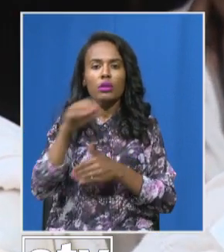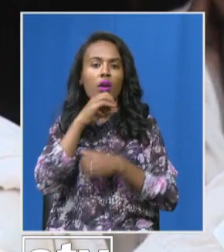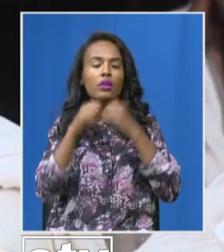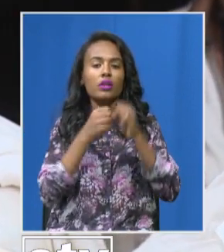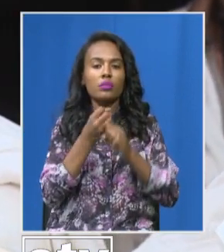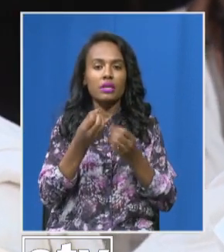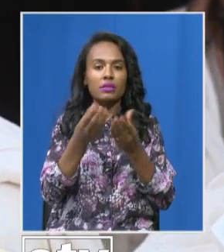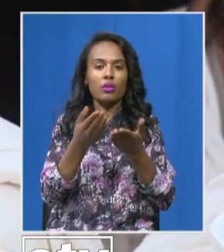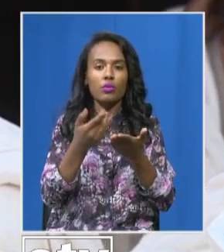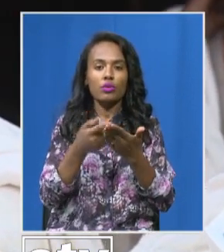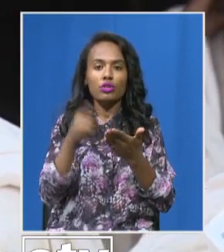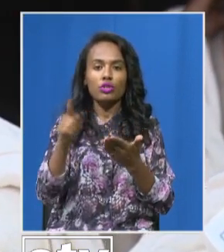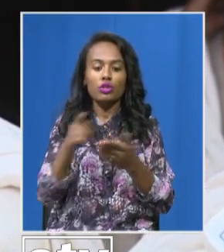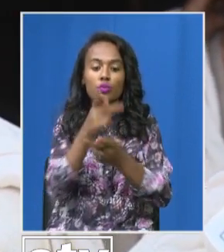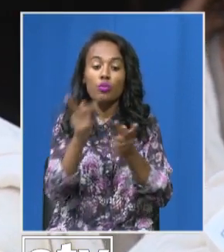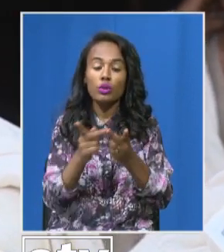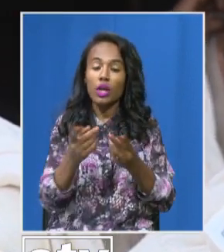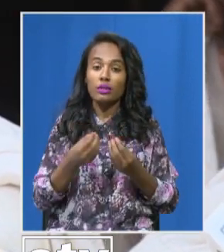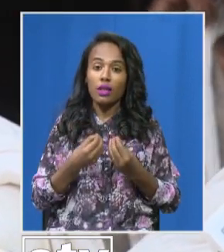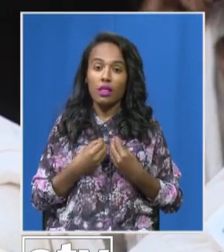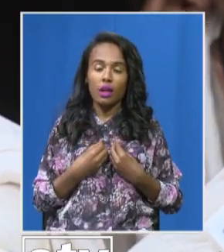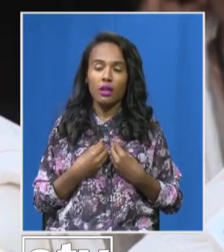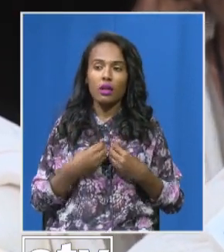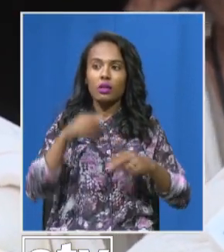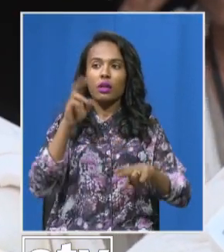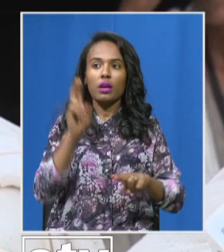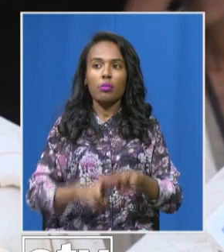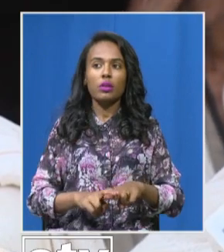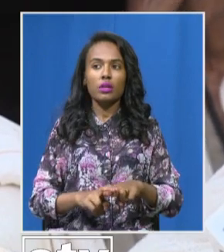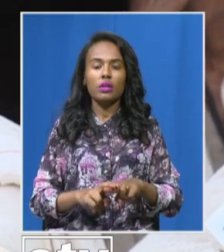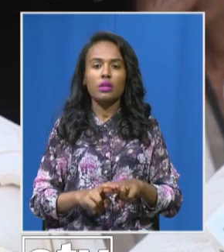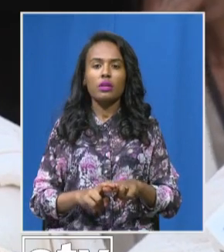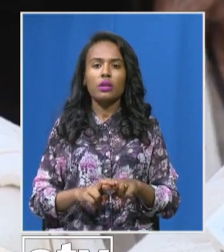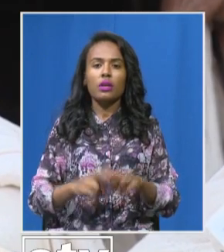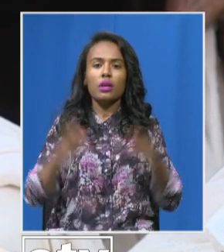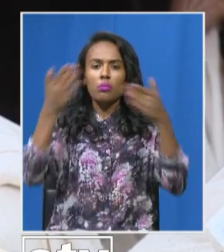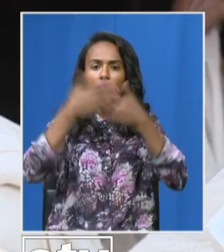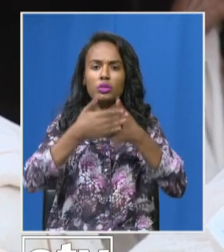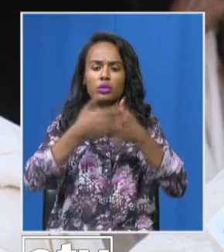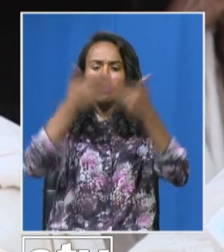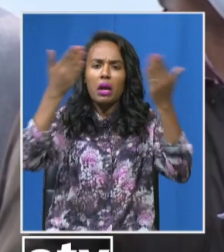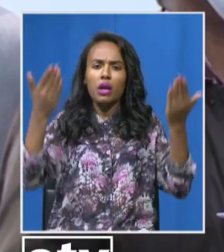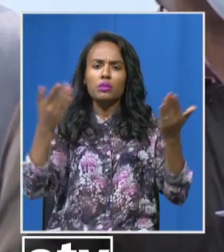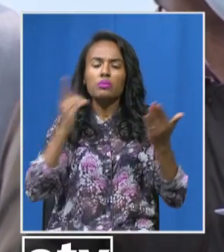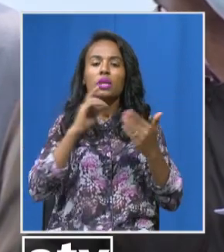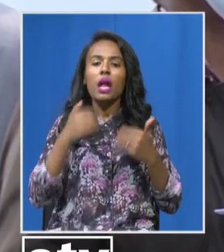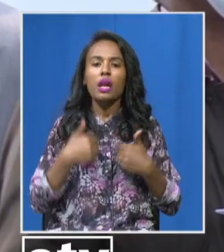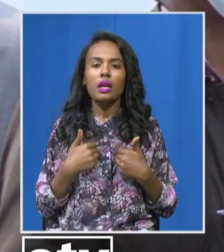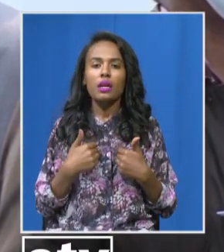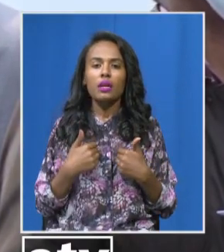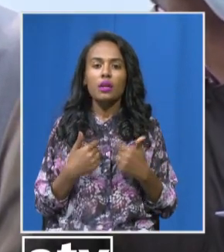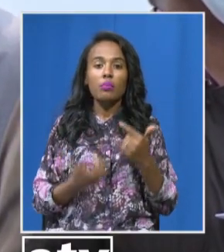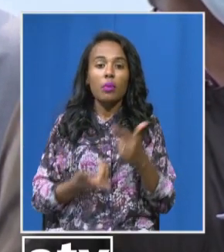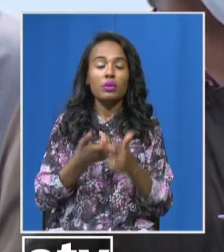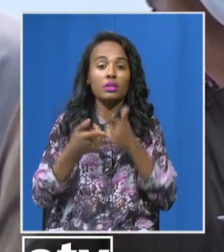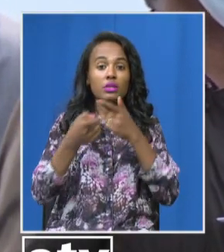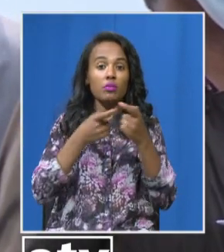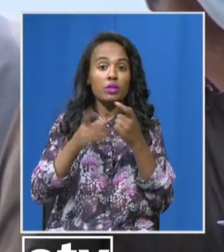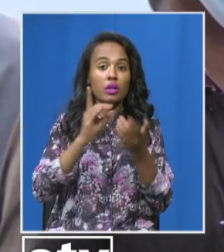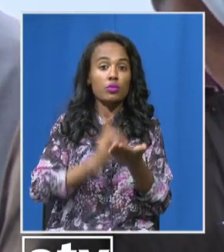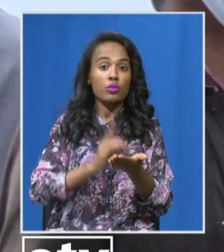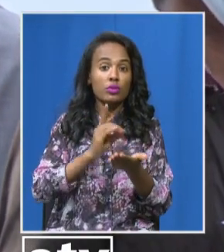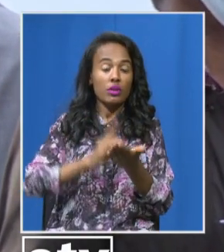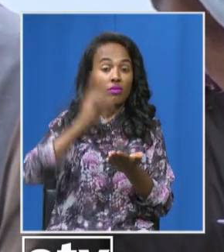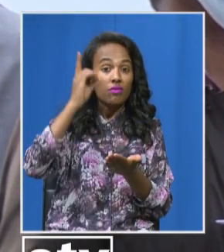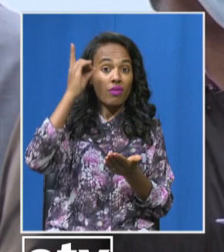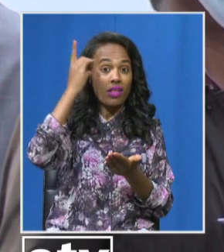ይስጠው መንግስት ችነን ስፍራ ሰጠን ተቀመጥነ መምሸት መንጋቱ ነው እንጂ ምን አለን። በምክትል ርዕሰ መስተዳድር ዶክተር ፋንታማን